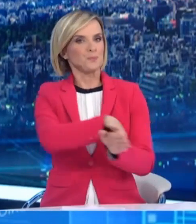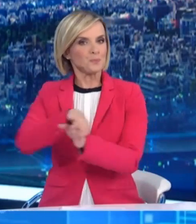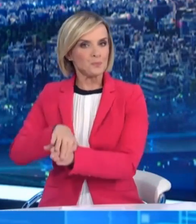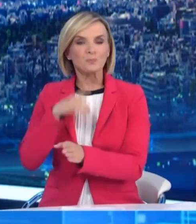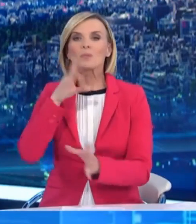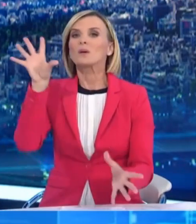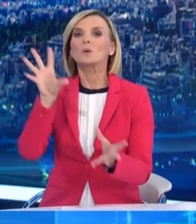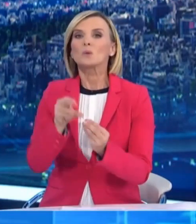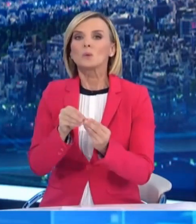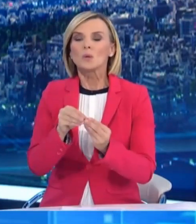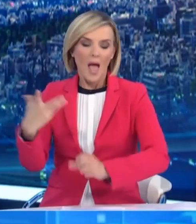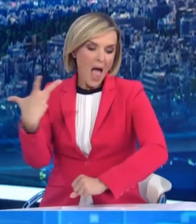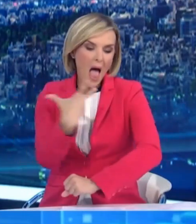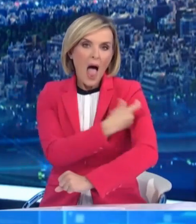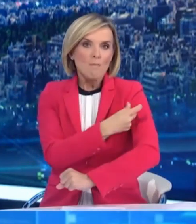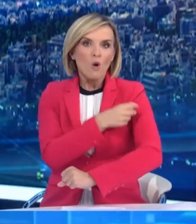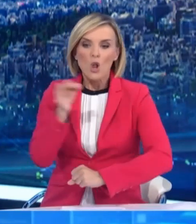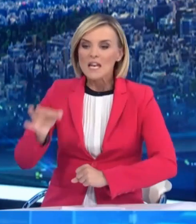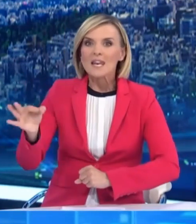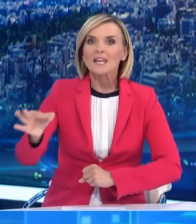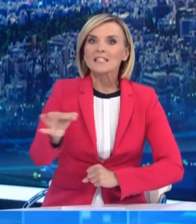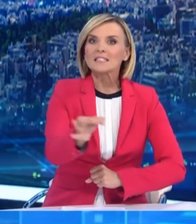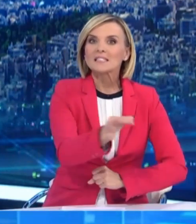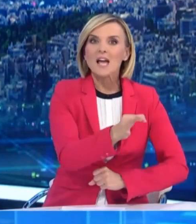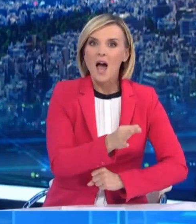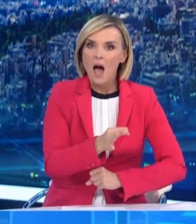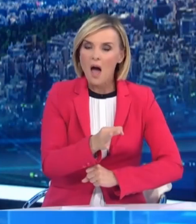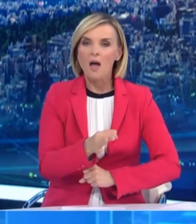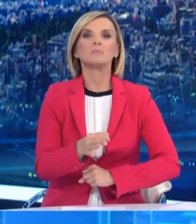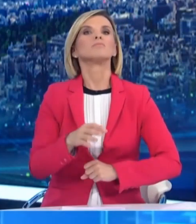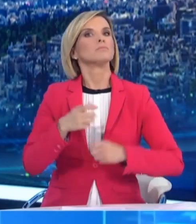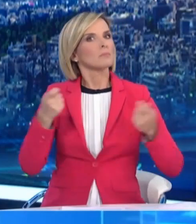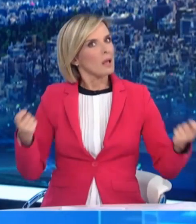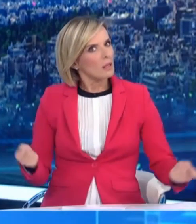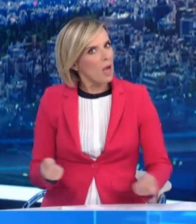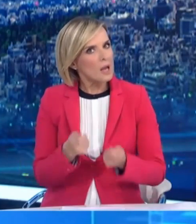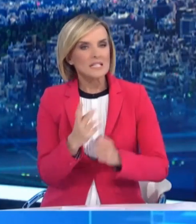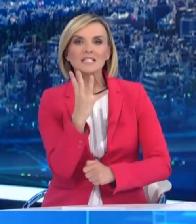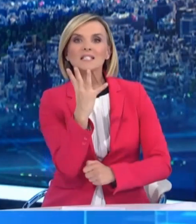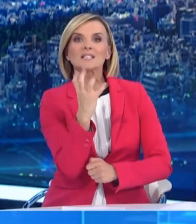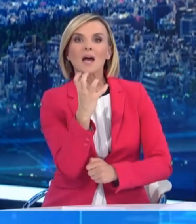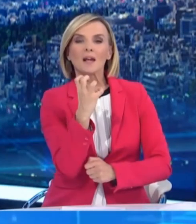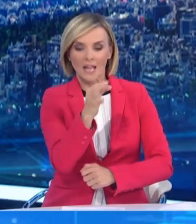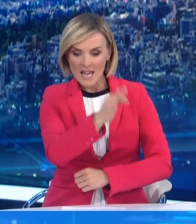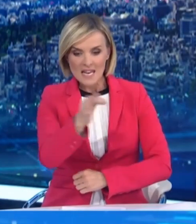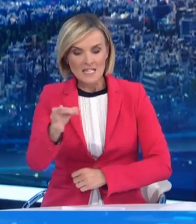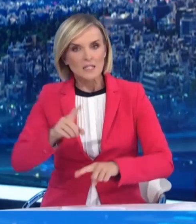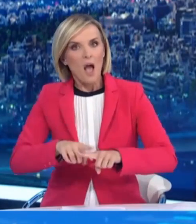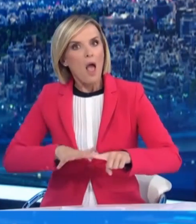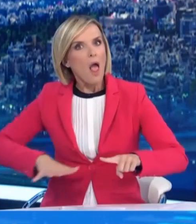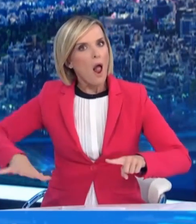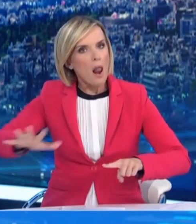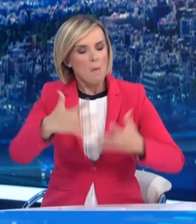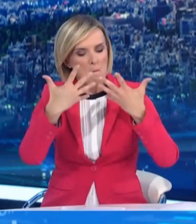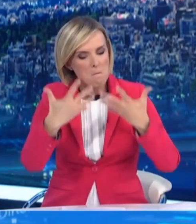Ελευθερία, μέχρι το μεσημέρι έχει ολοκληρωθεί ο εμβολιασμός σε 40 νησιά. Από εδώ θα αξίζει να αναφερθεί